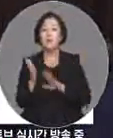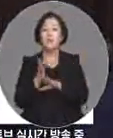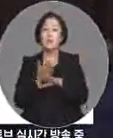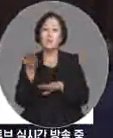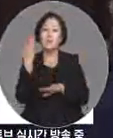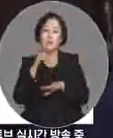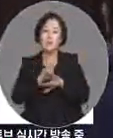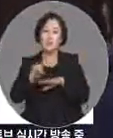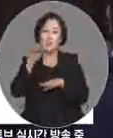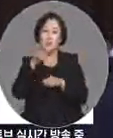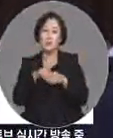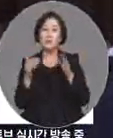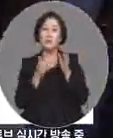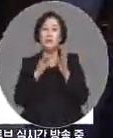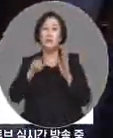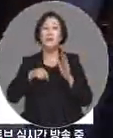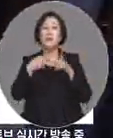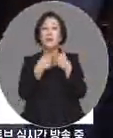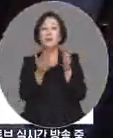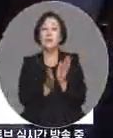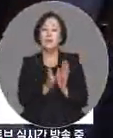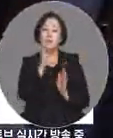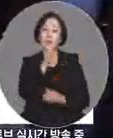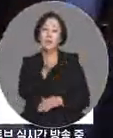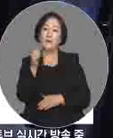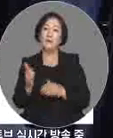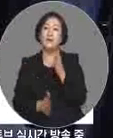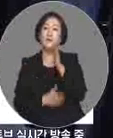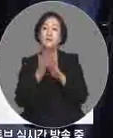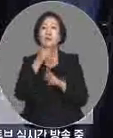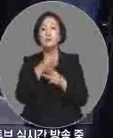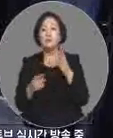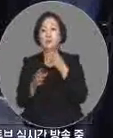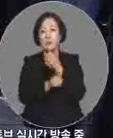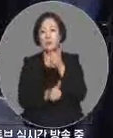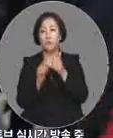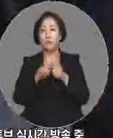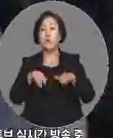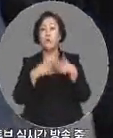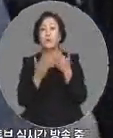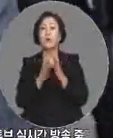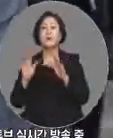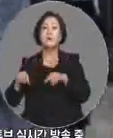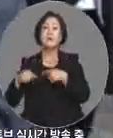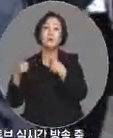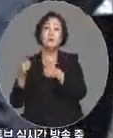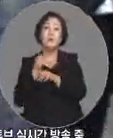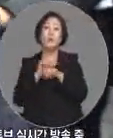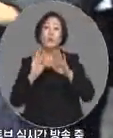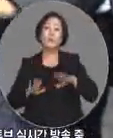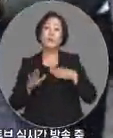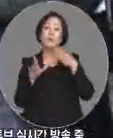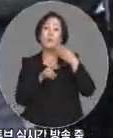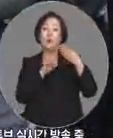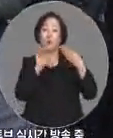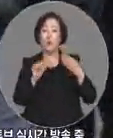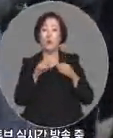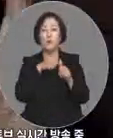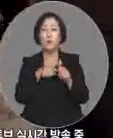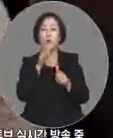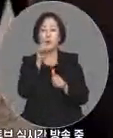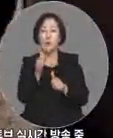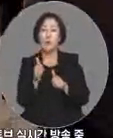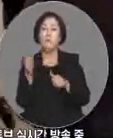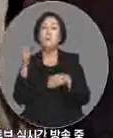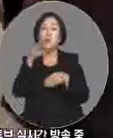지방선거 이후 새로 선출된 단체장과 시군구 의원들이 대거 참석했고 오늘 4월 5일 울산시 교육감